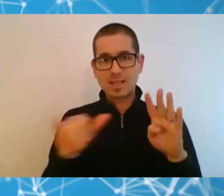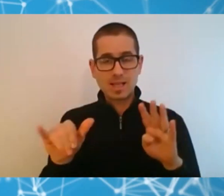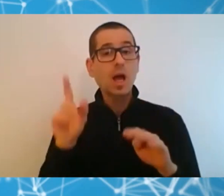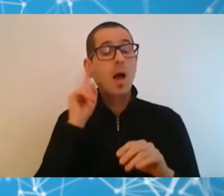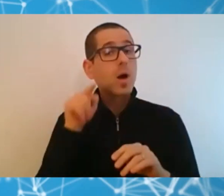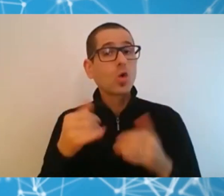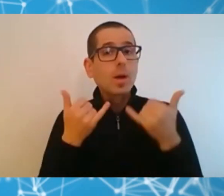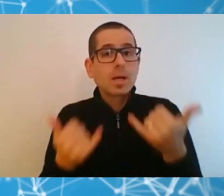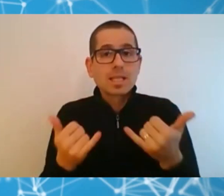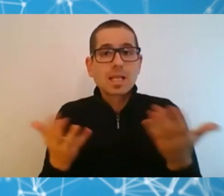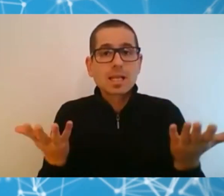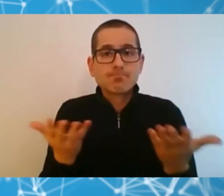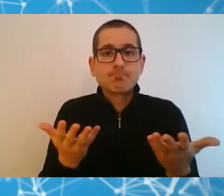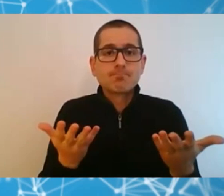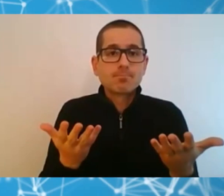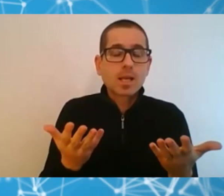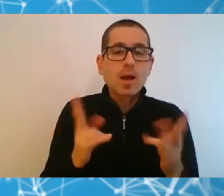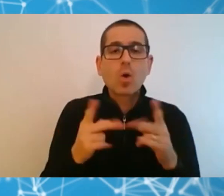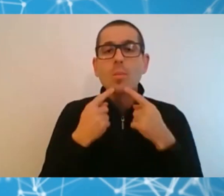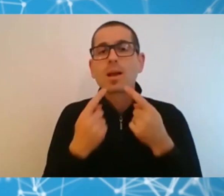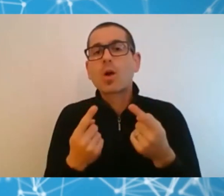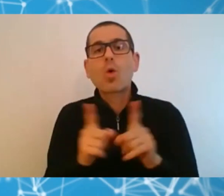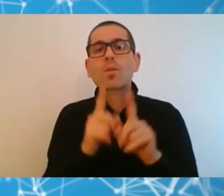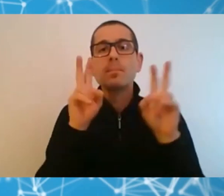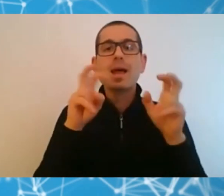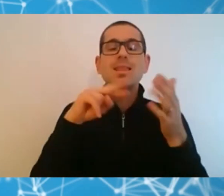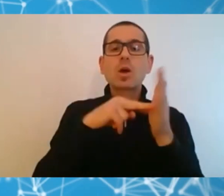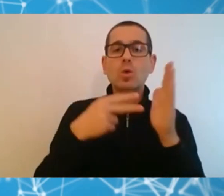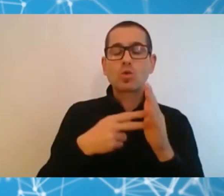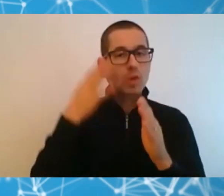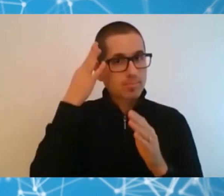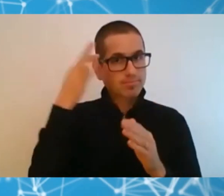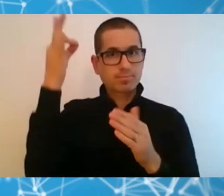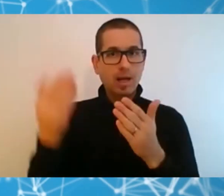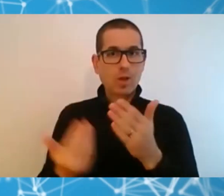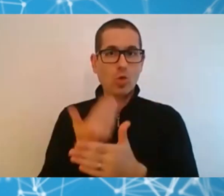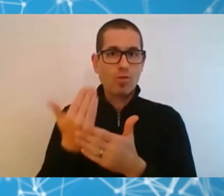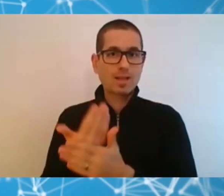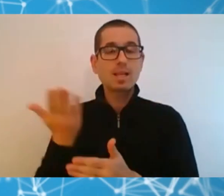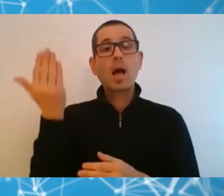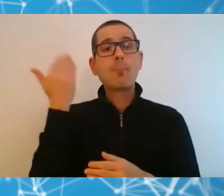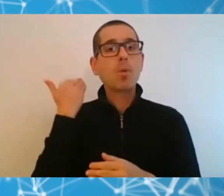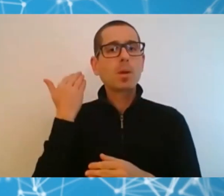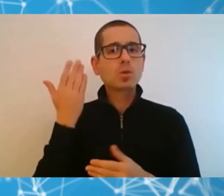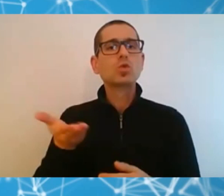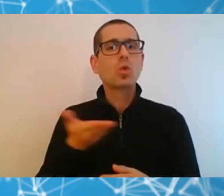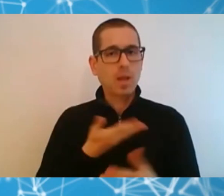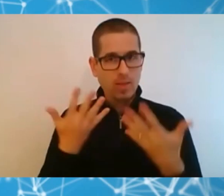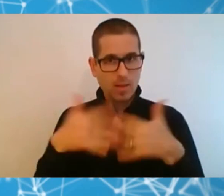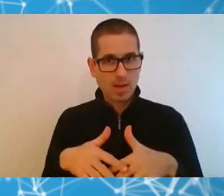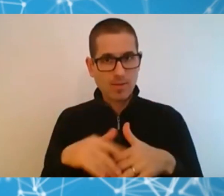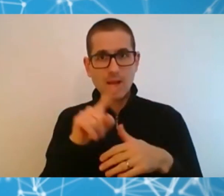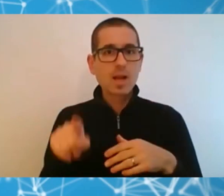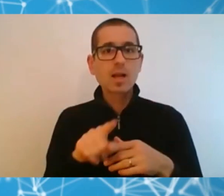zdaj neka, bi rekel, tehnološka inovacija. Prej so se pravzaprav dobile naprave, ki so